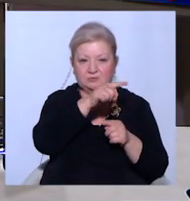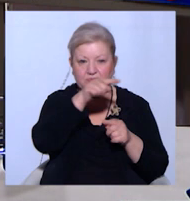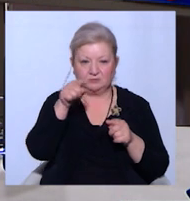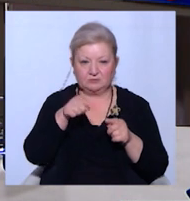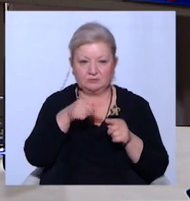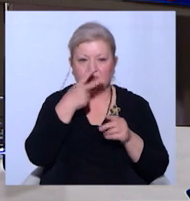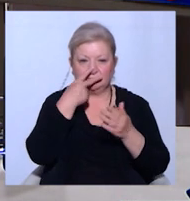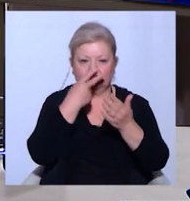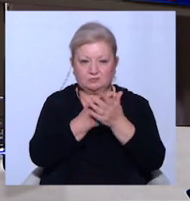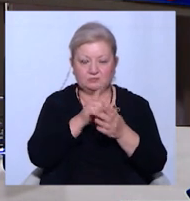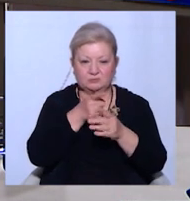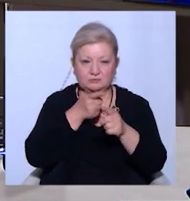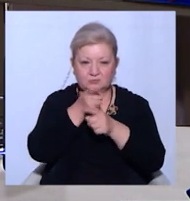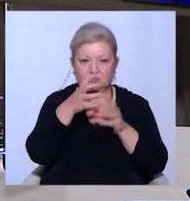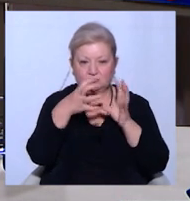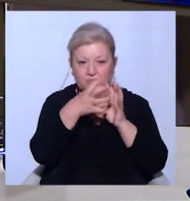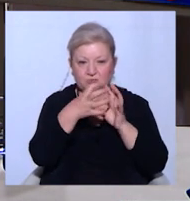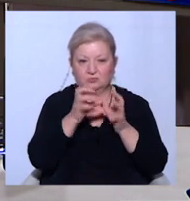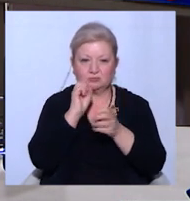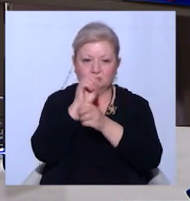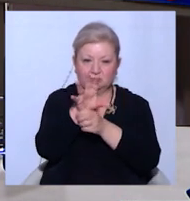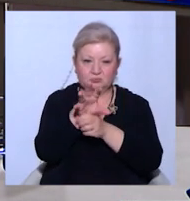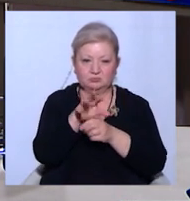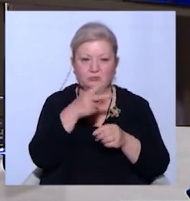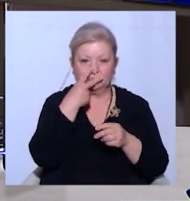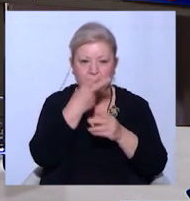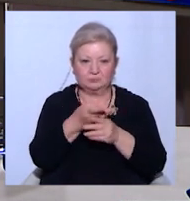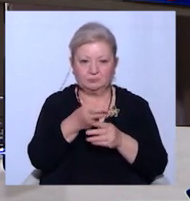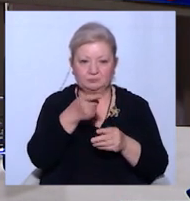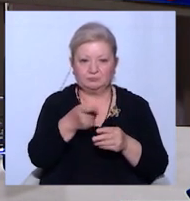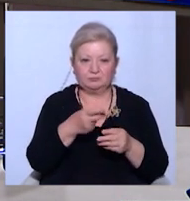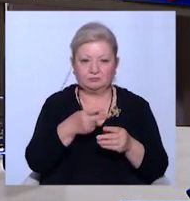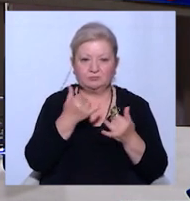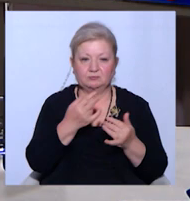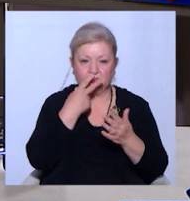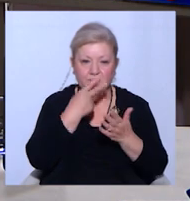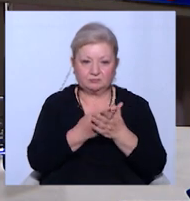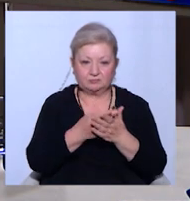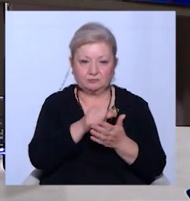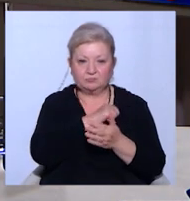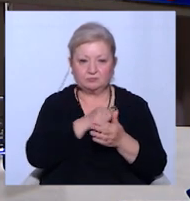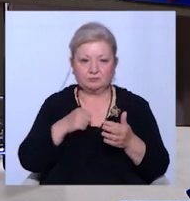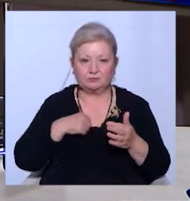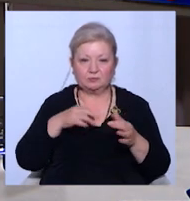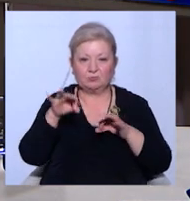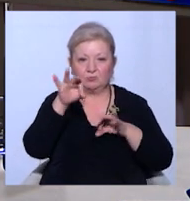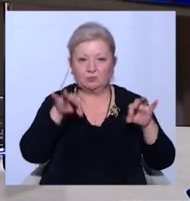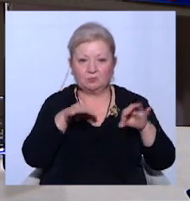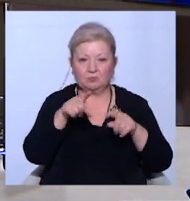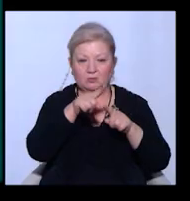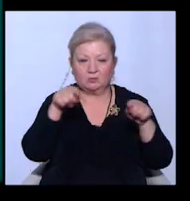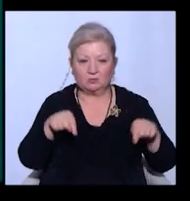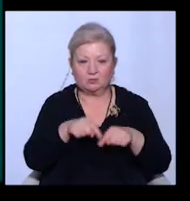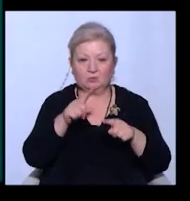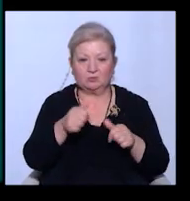გამოვარდნილი ტყვიის მიმართულებას და სიდიდეს, ხო? ახლა მოდით ვნახოთ თვითონ პროექციები რა